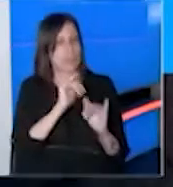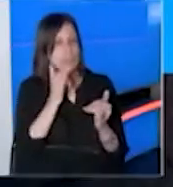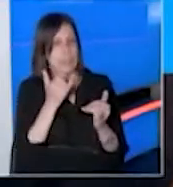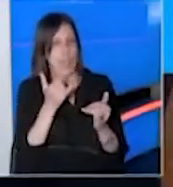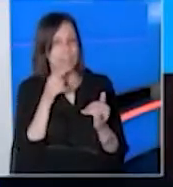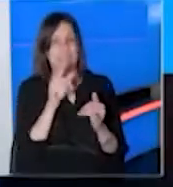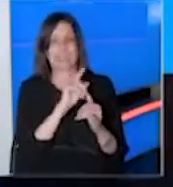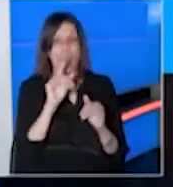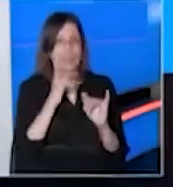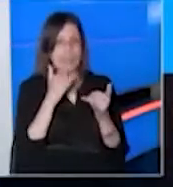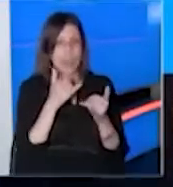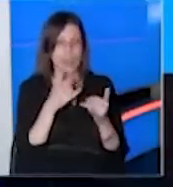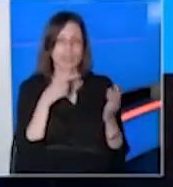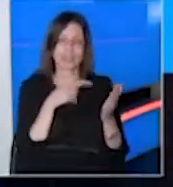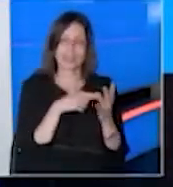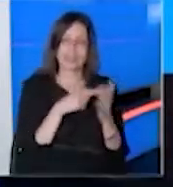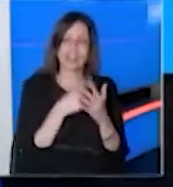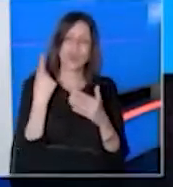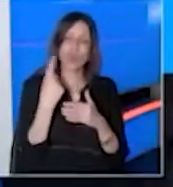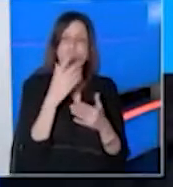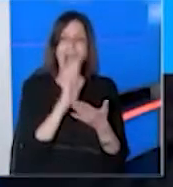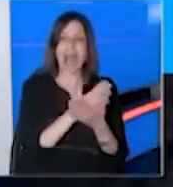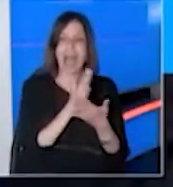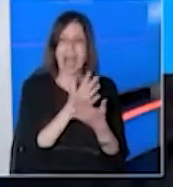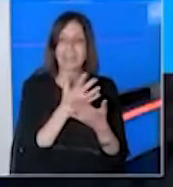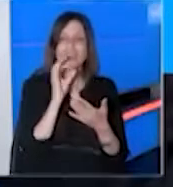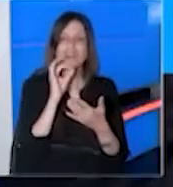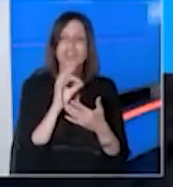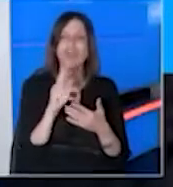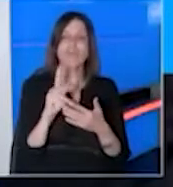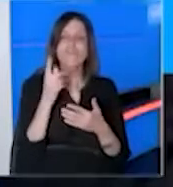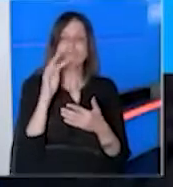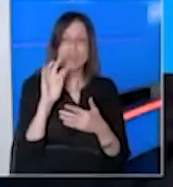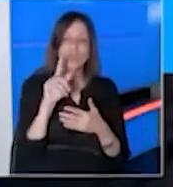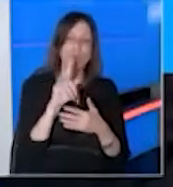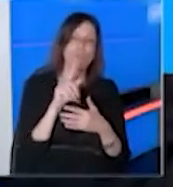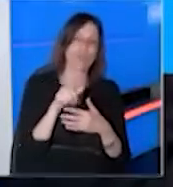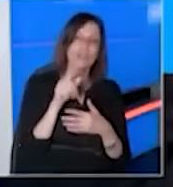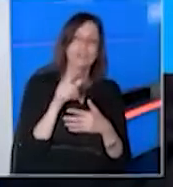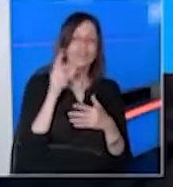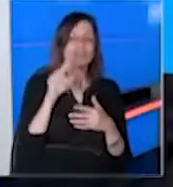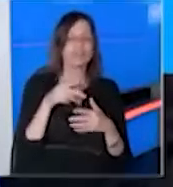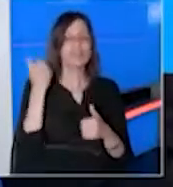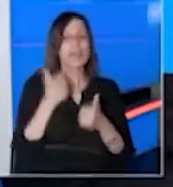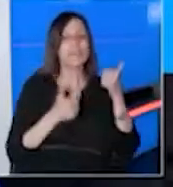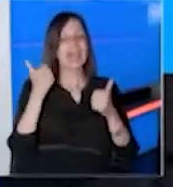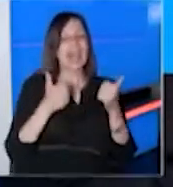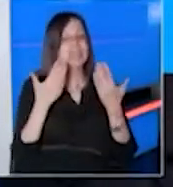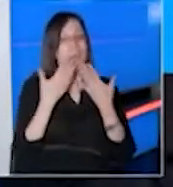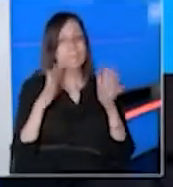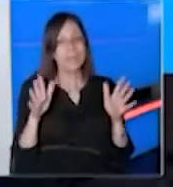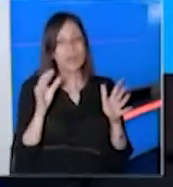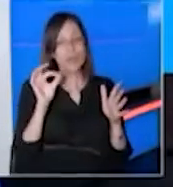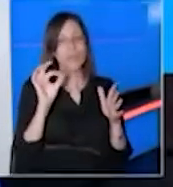זה. לא נכון, דוד, מכיוון שכל החלטה על פוטו-וולטאי מוקצת במכרז פתוח על ידי